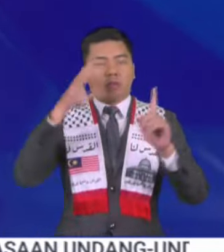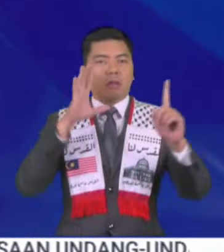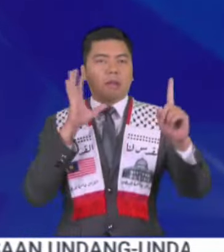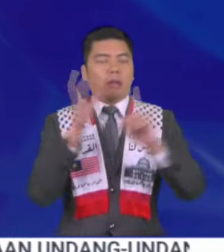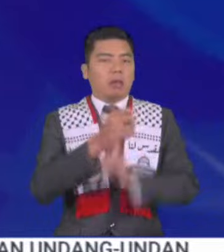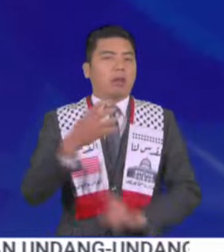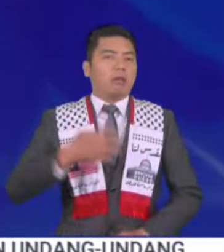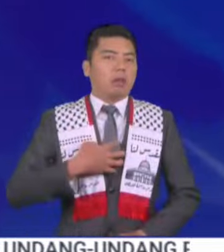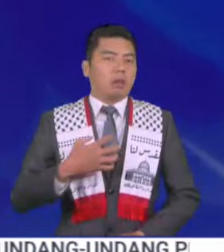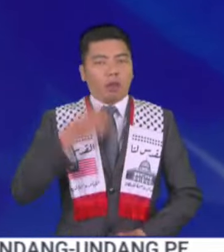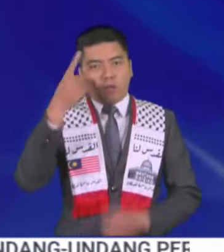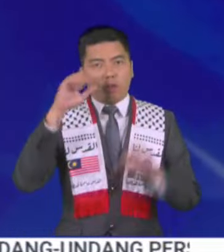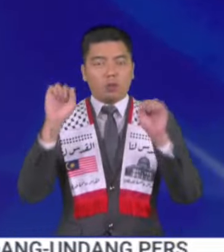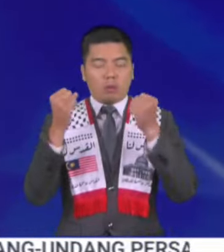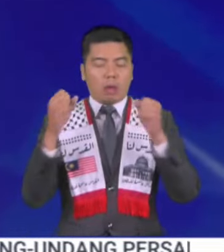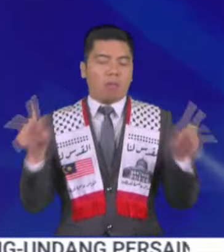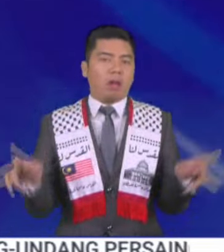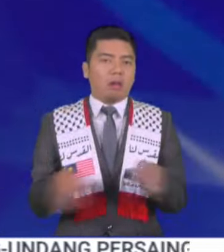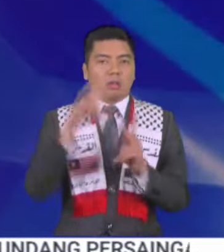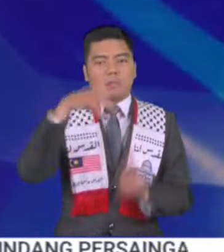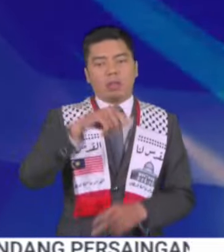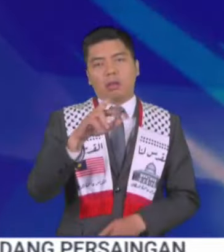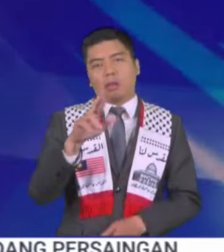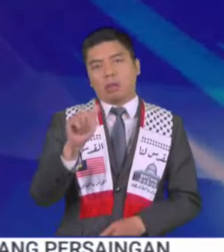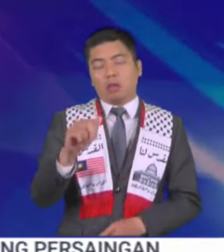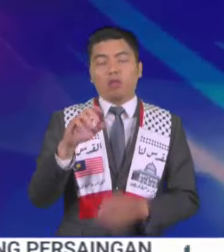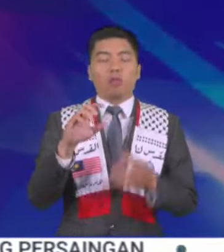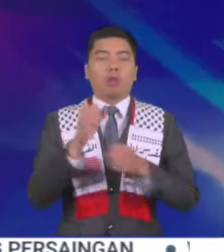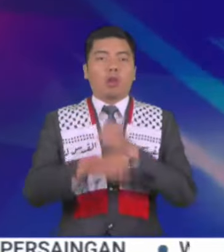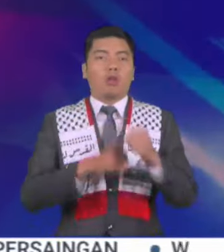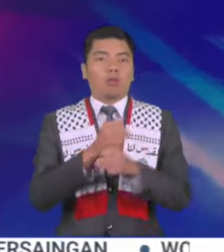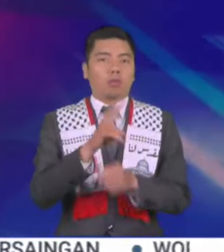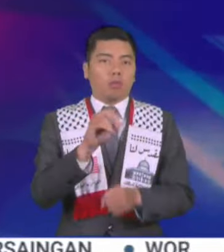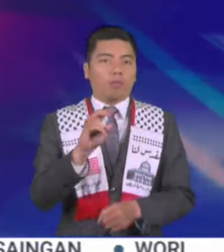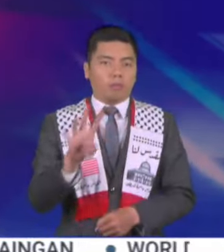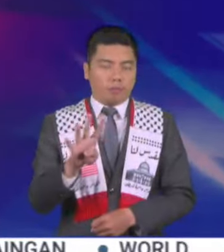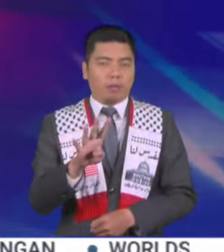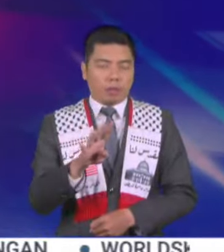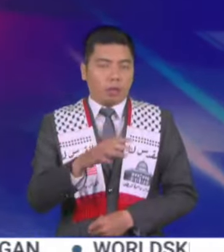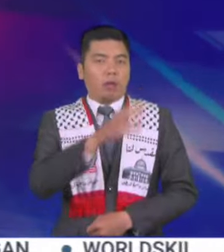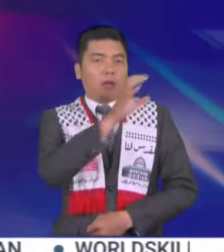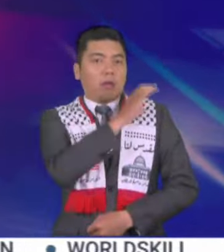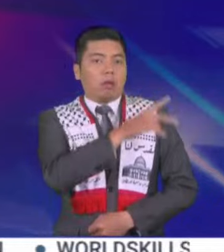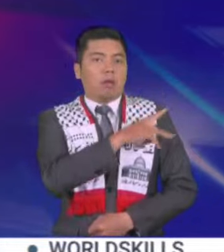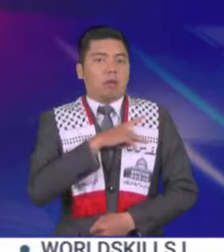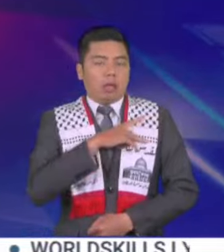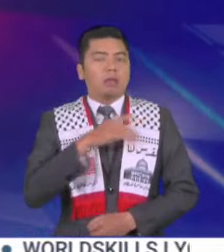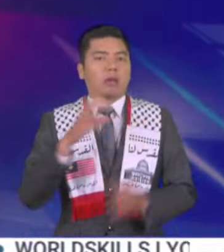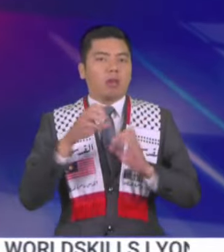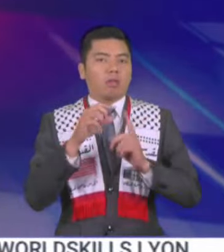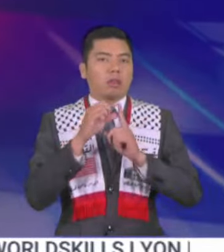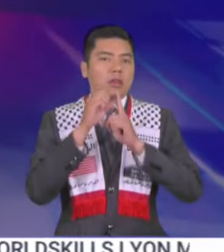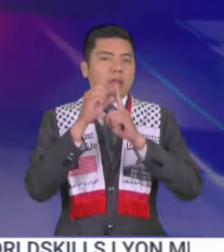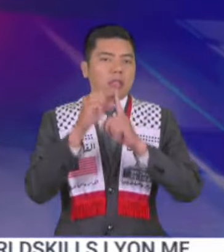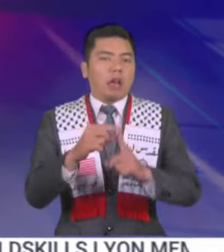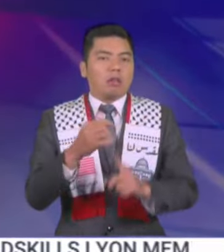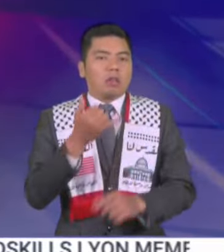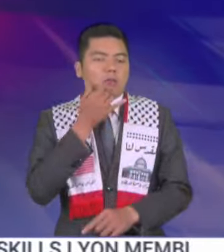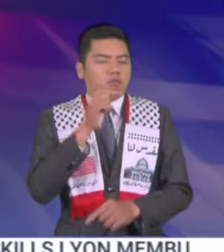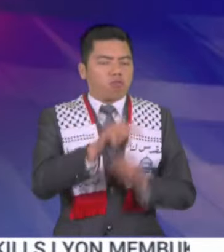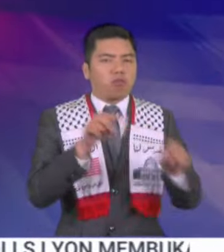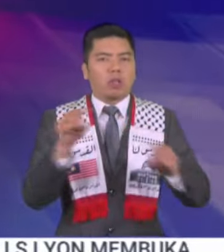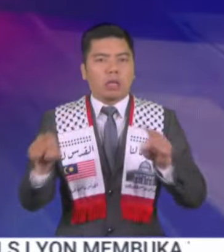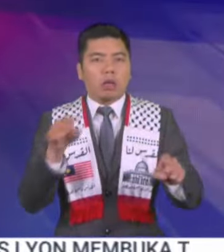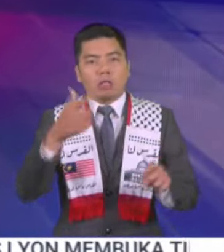mencapai sasaran pingat pada Sukan Paralimpik Paris 2024. Ketua pengarahnya, Abdul Rashid Yaakob, menyifatkan kenyataan yang menyalahkan